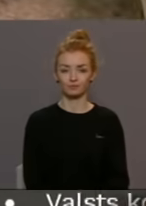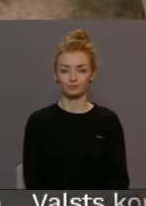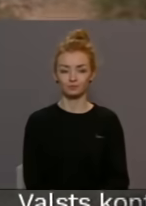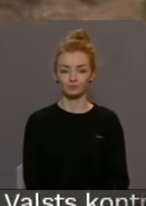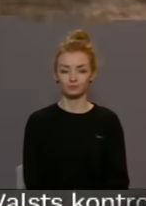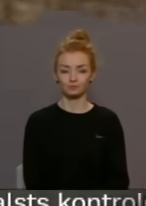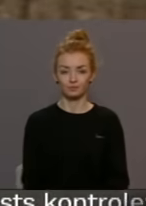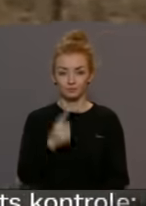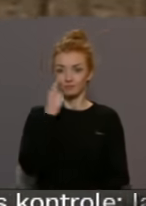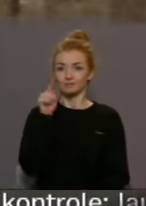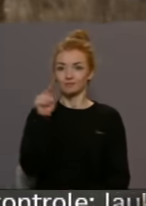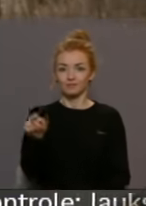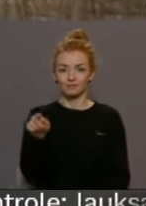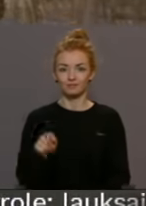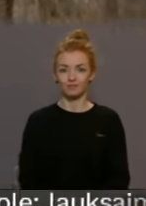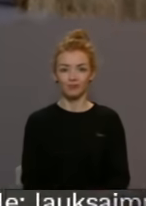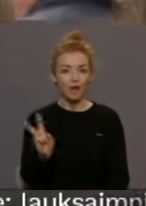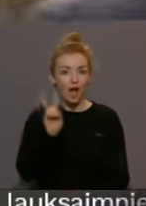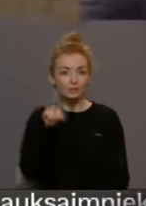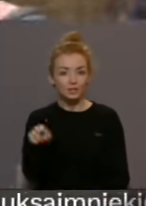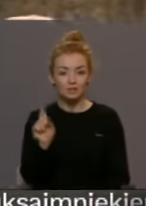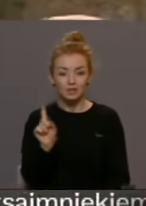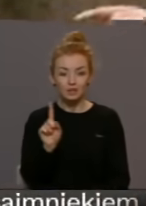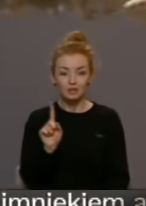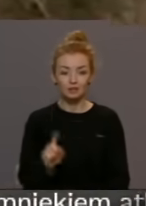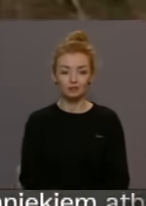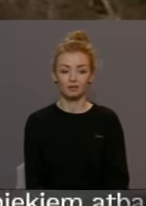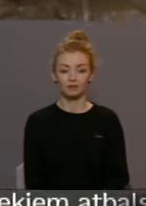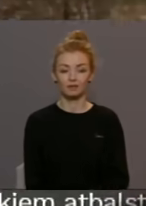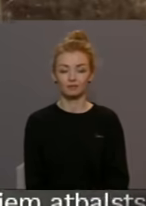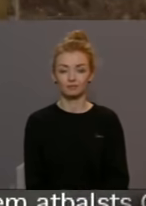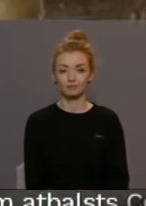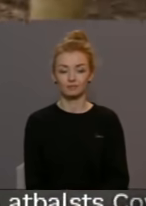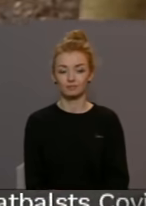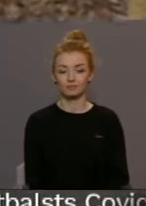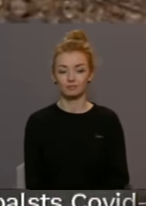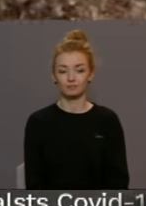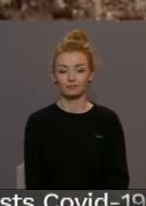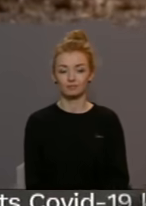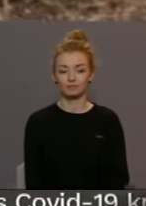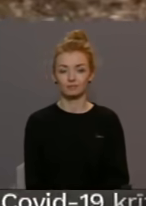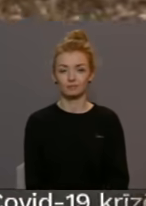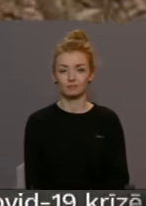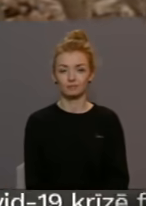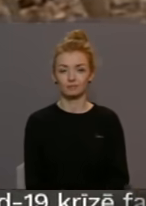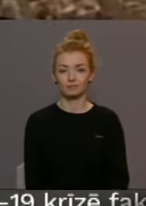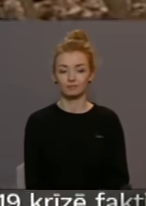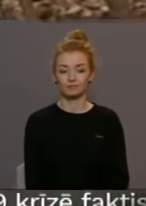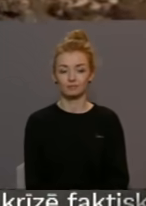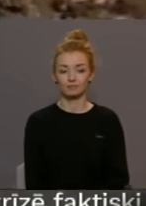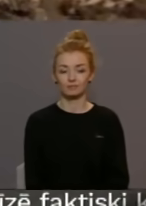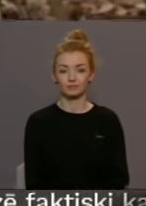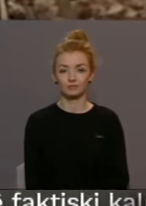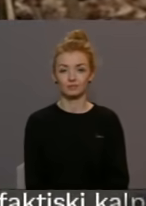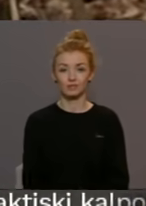O! Oh. Kas tas tāds? Zaltene? Vai tas cerums, jā? Jā,